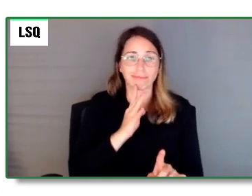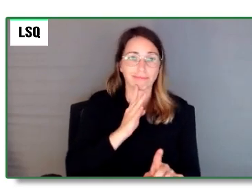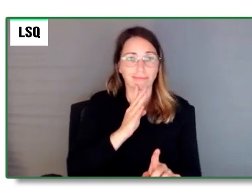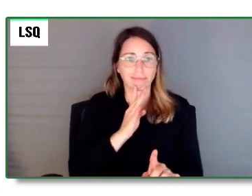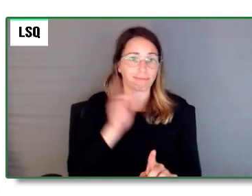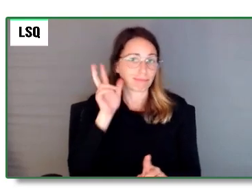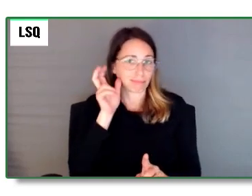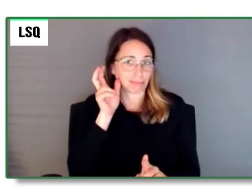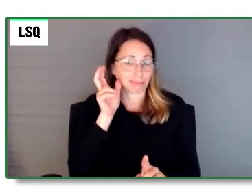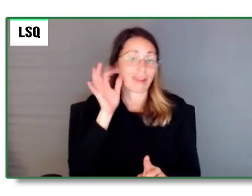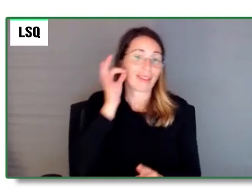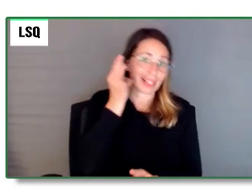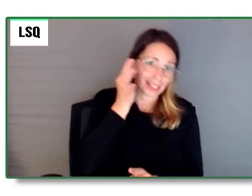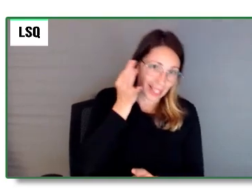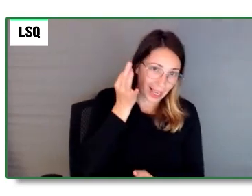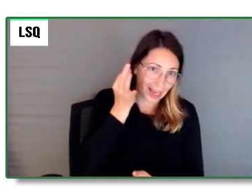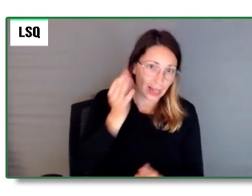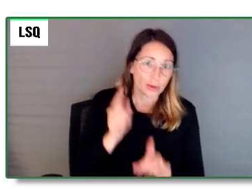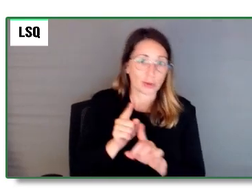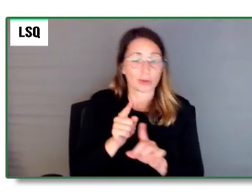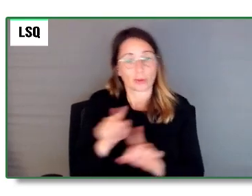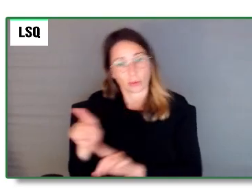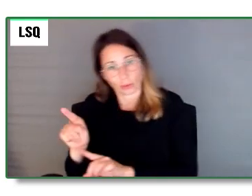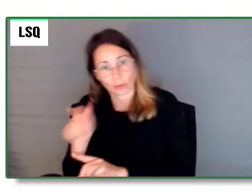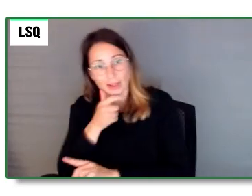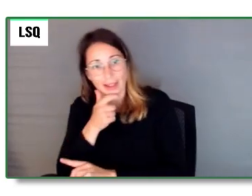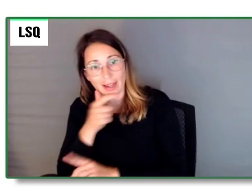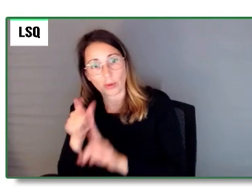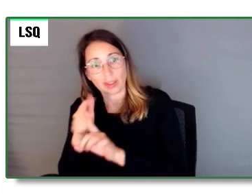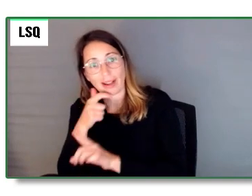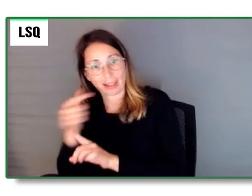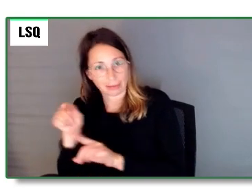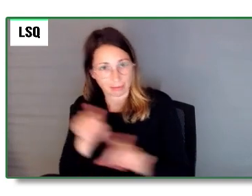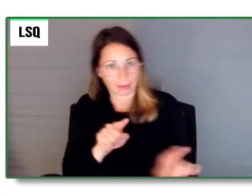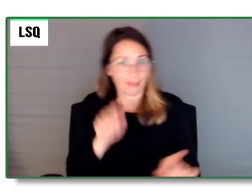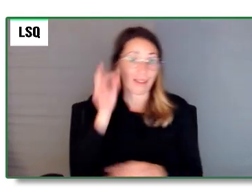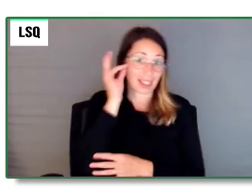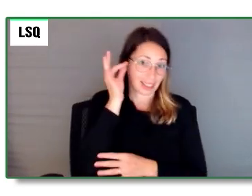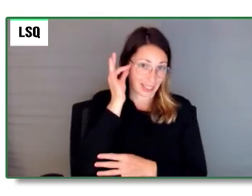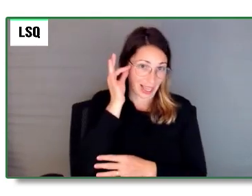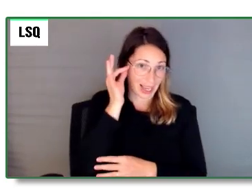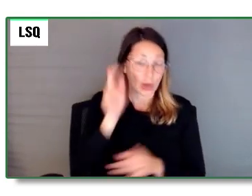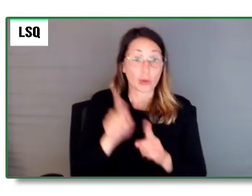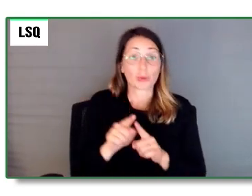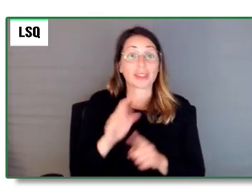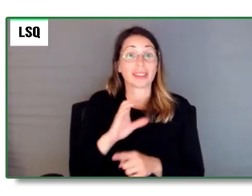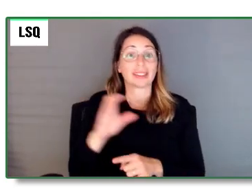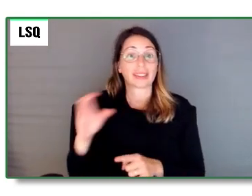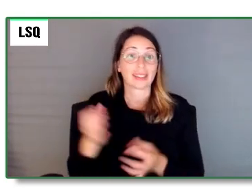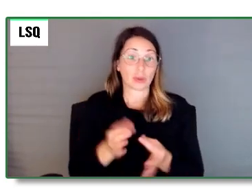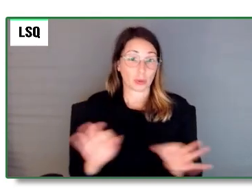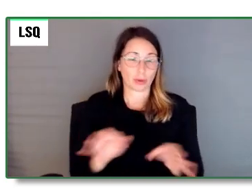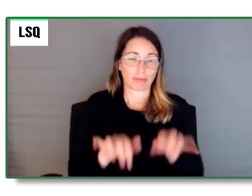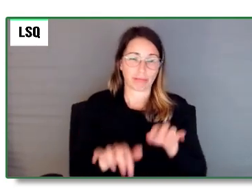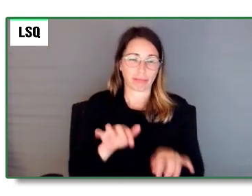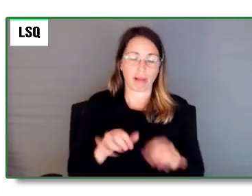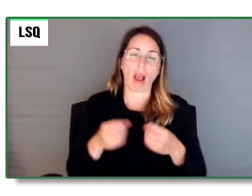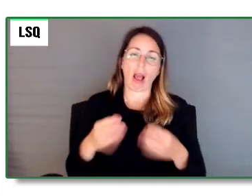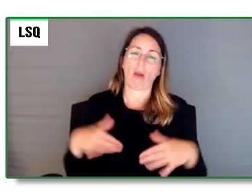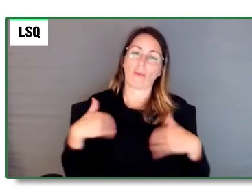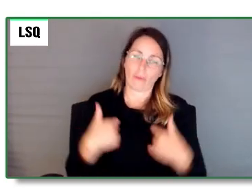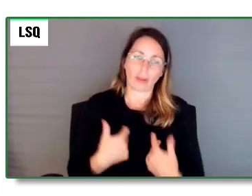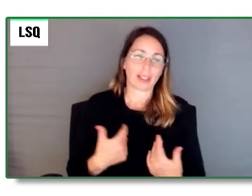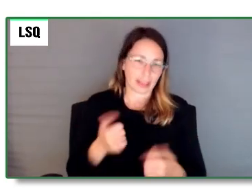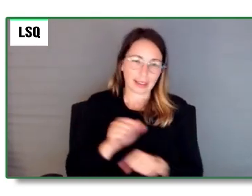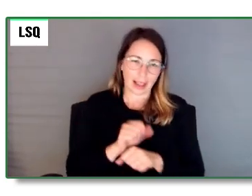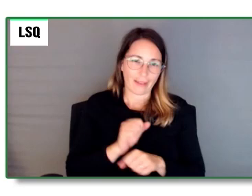français vers l'anglais et l'anglais vers le français. Donc, également le sous-titrage, c'est un travail épuisant et nous